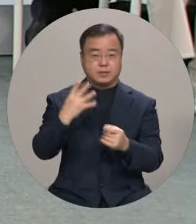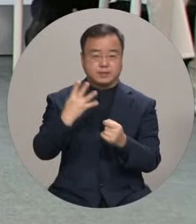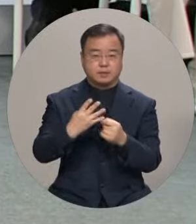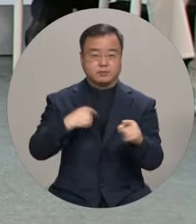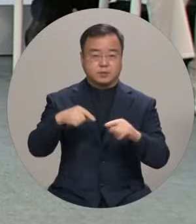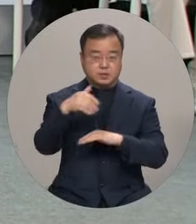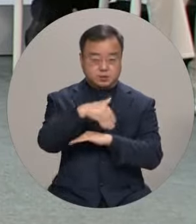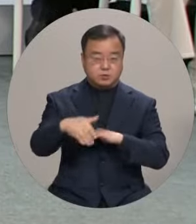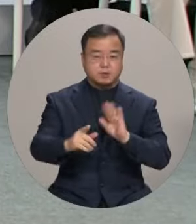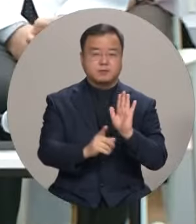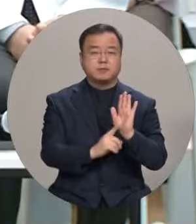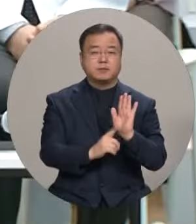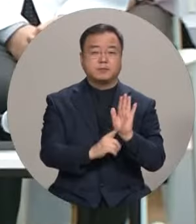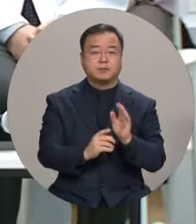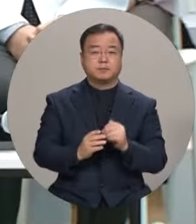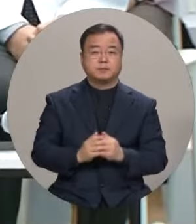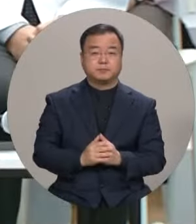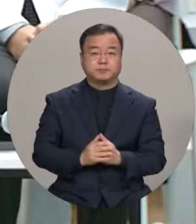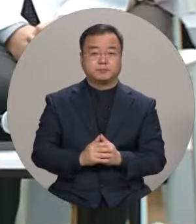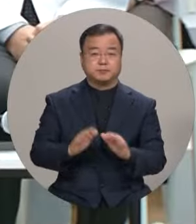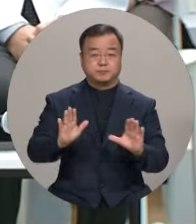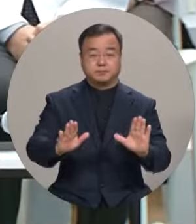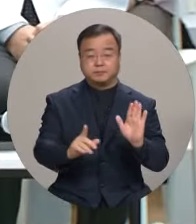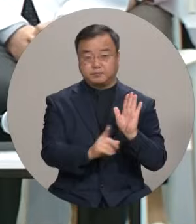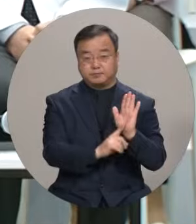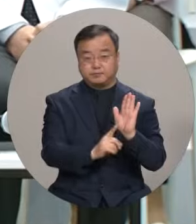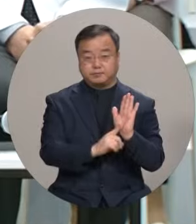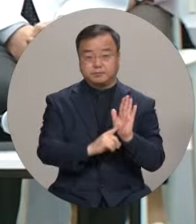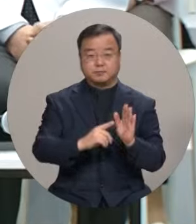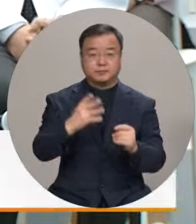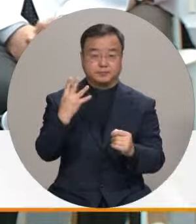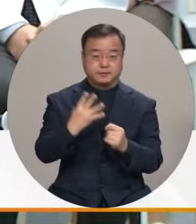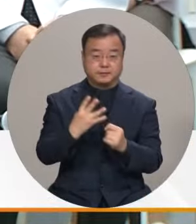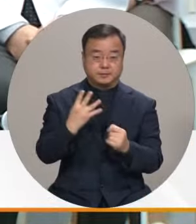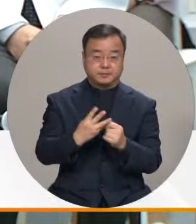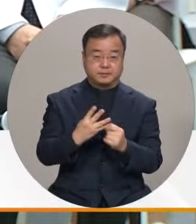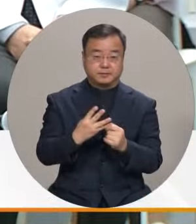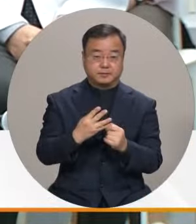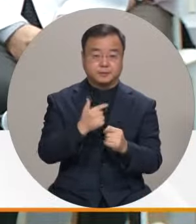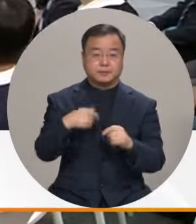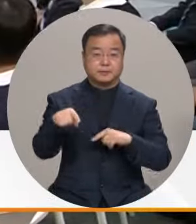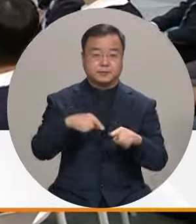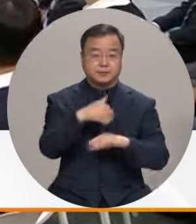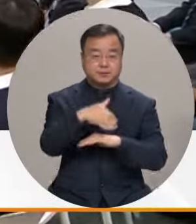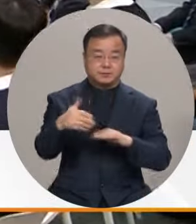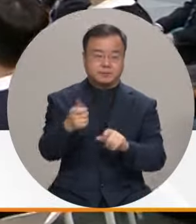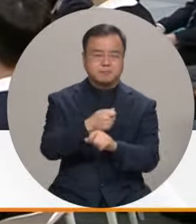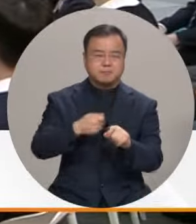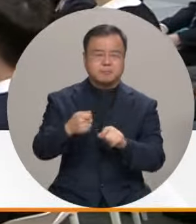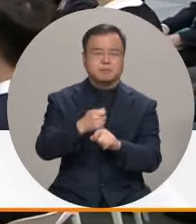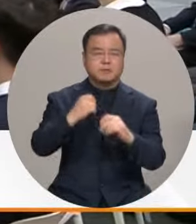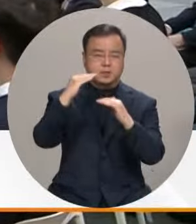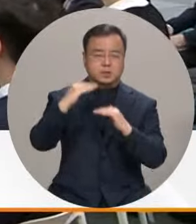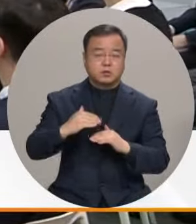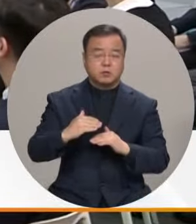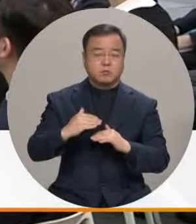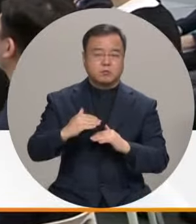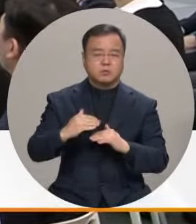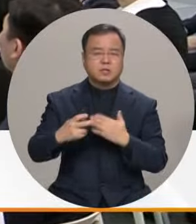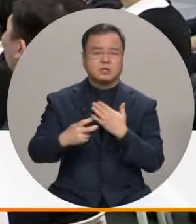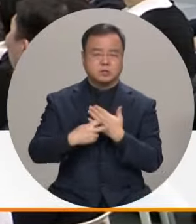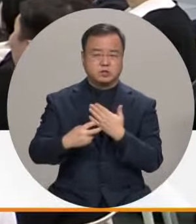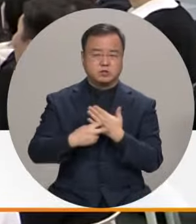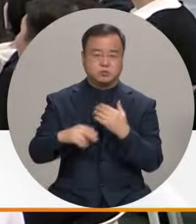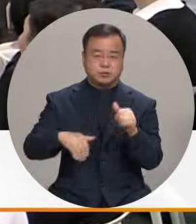발표됐습니다 할 것입니다에 오늘 발표하는 4대 정책 패키지는 무너져 가는 우리 의료